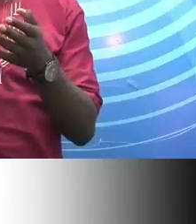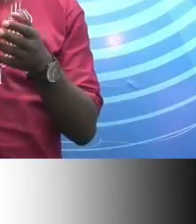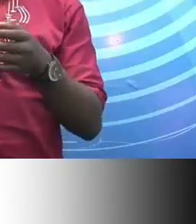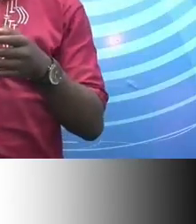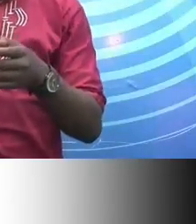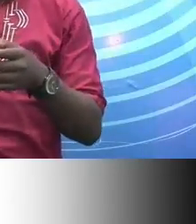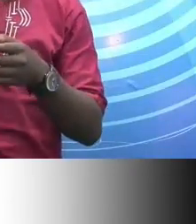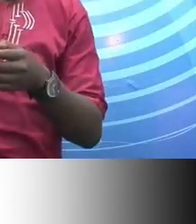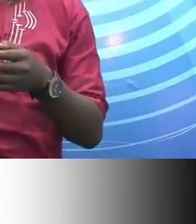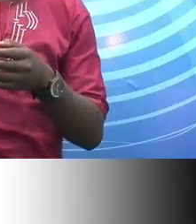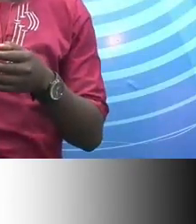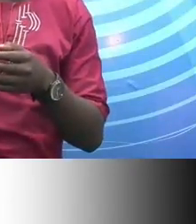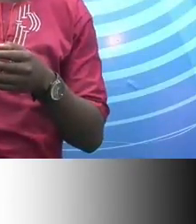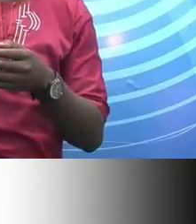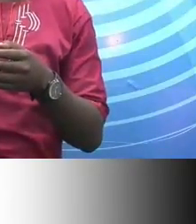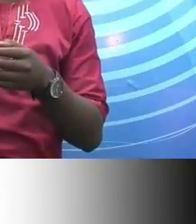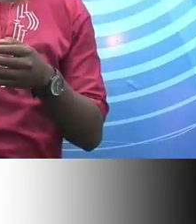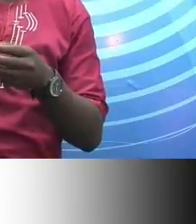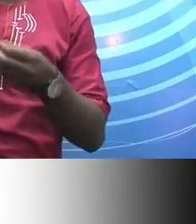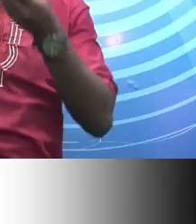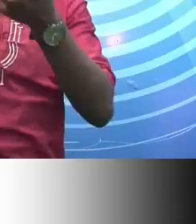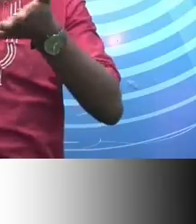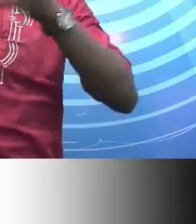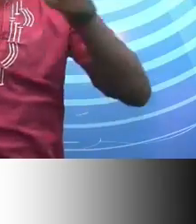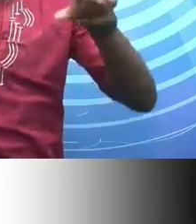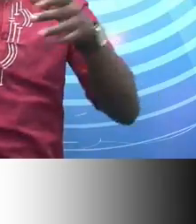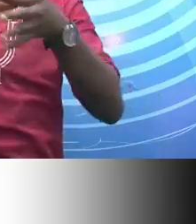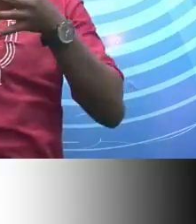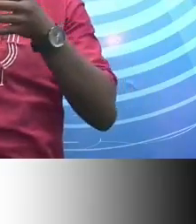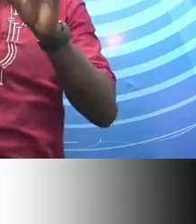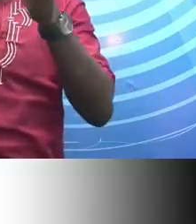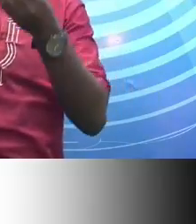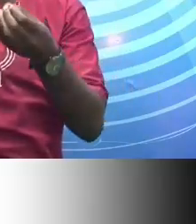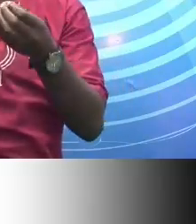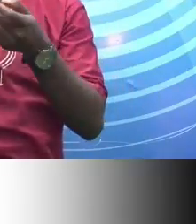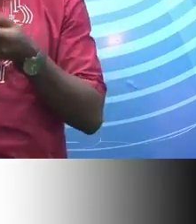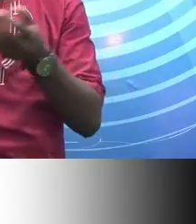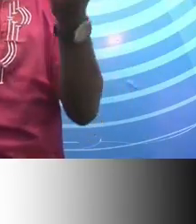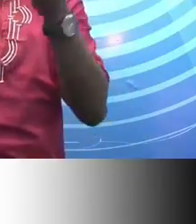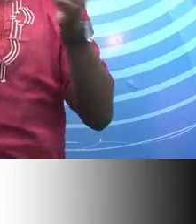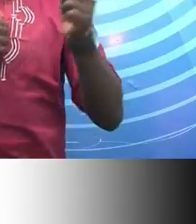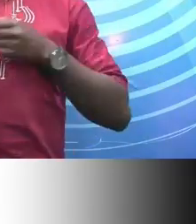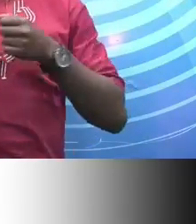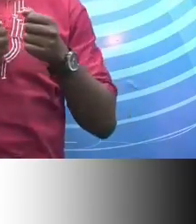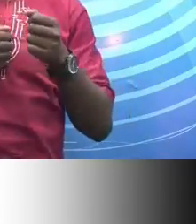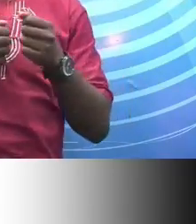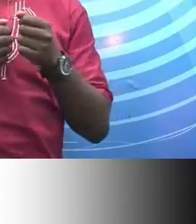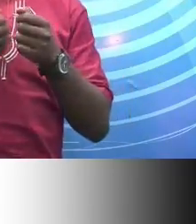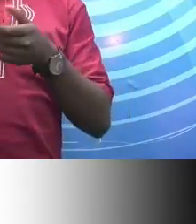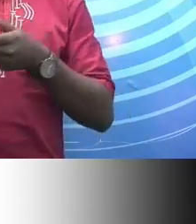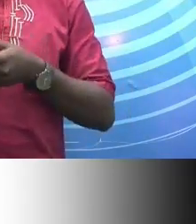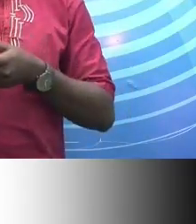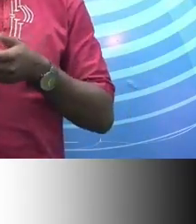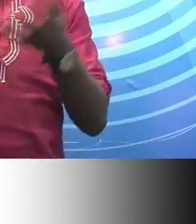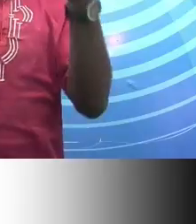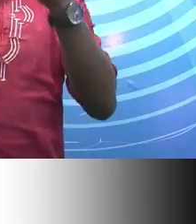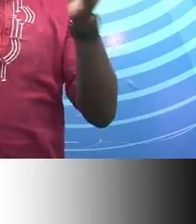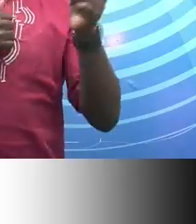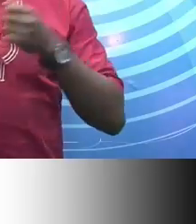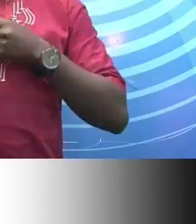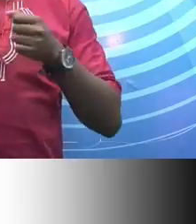Amakuru ya BTN TV yagezweho mu rurimi rw'amarenga ku bufatanye n'umuryango Sowing Hand Rwanda. Sowing Hand Rwanda for